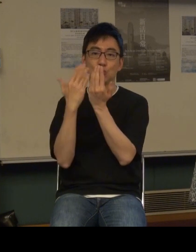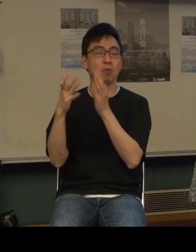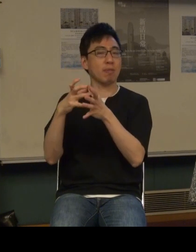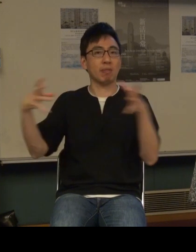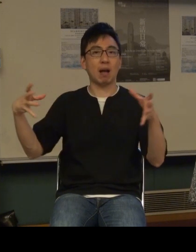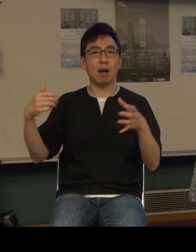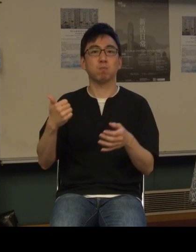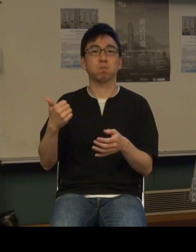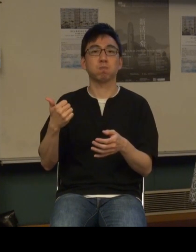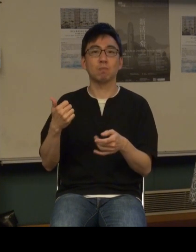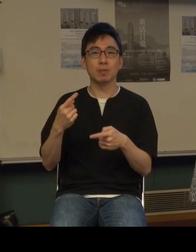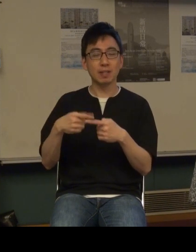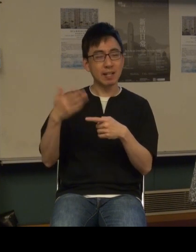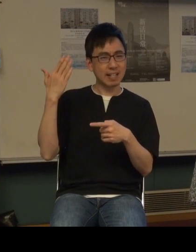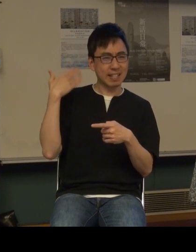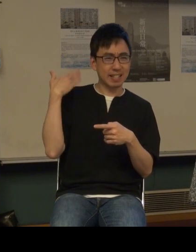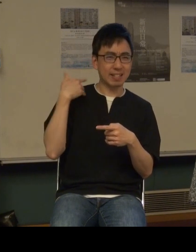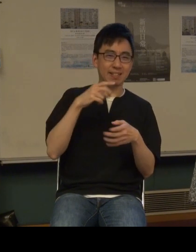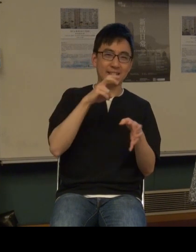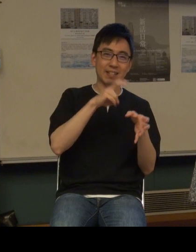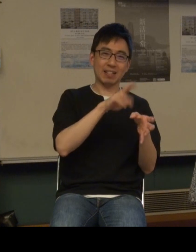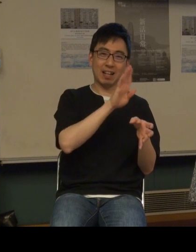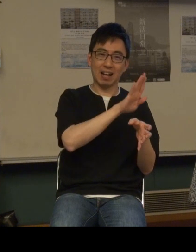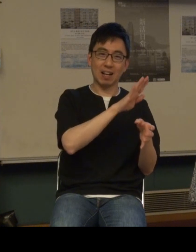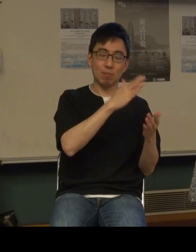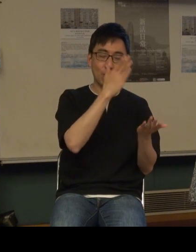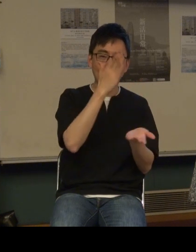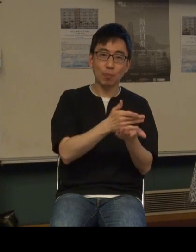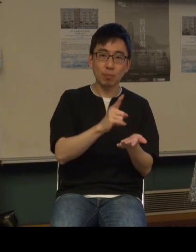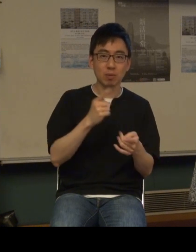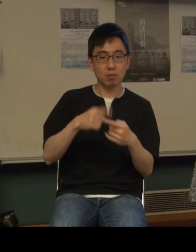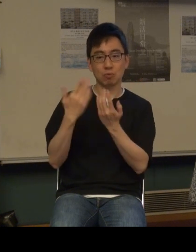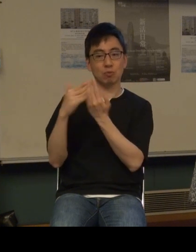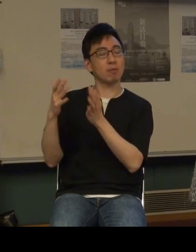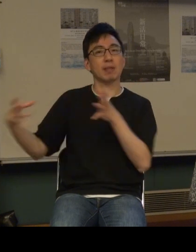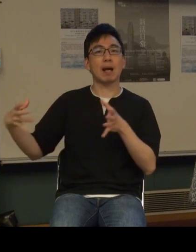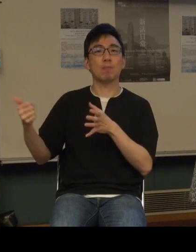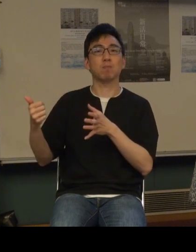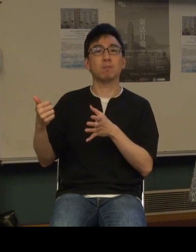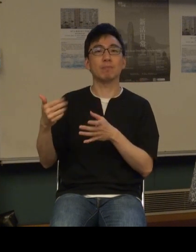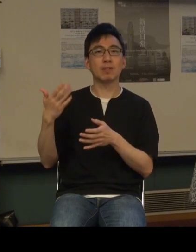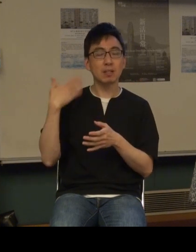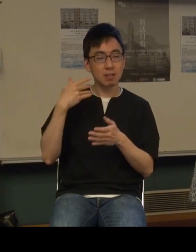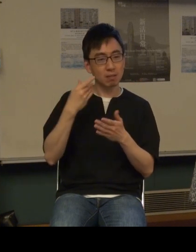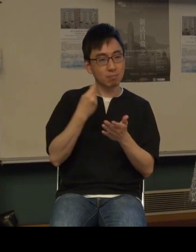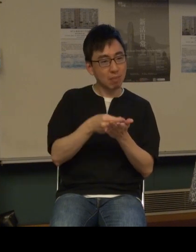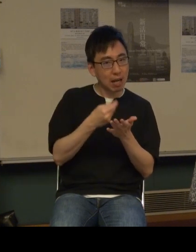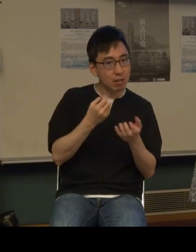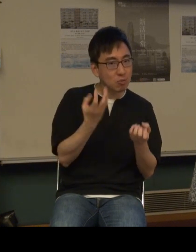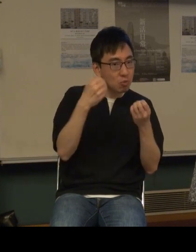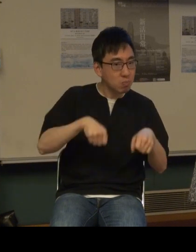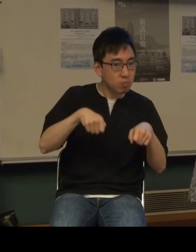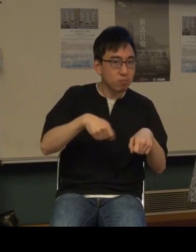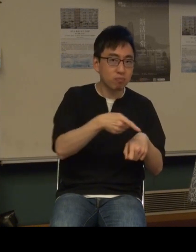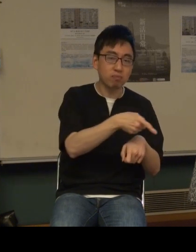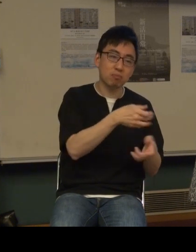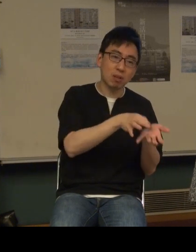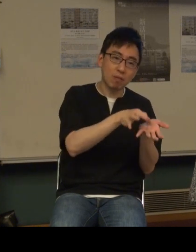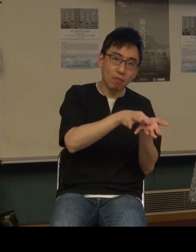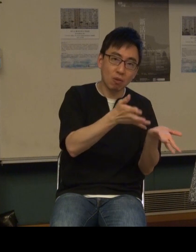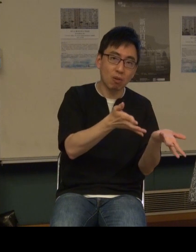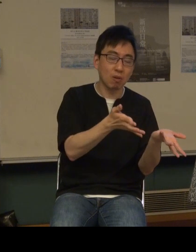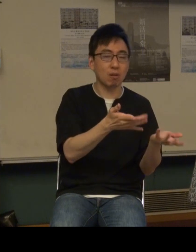啊，同以前咧舊嘅西式建築係有好大嘅分別，就係佢可以開好大嘅窗。咁以前嘅街市或者以前嘅好多嘅建築物咧，其實佢